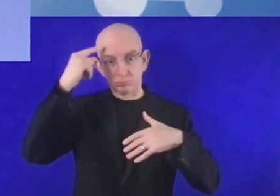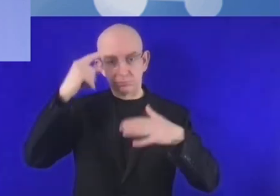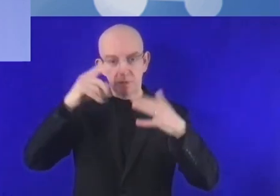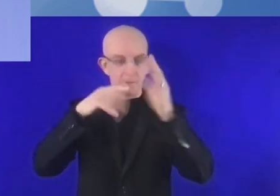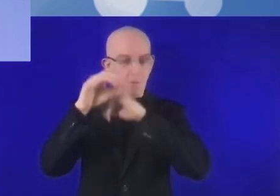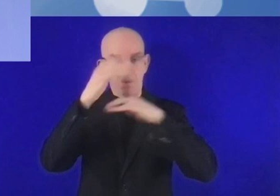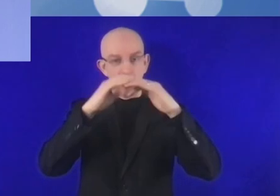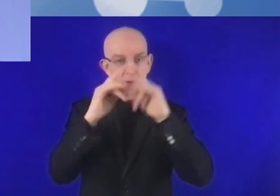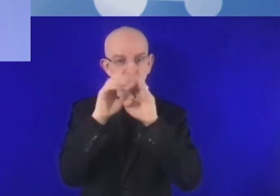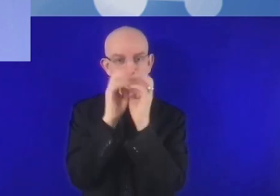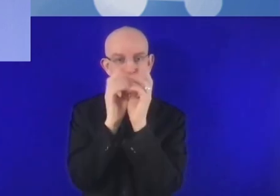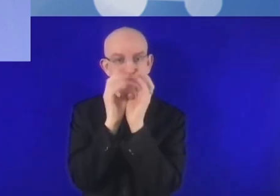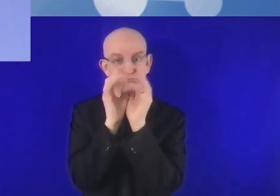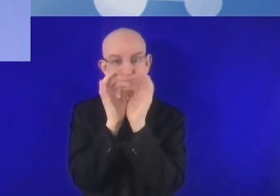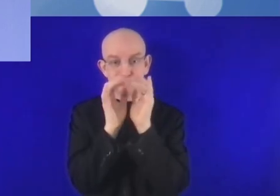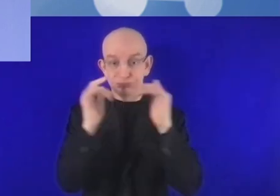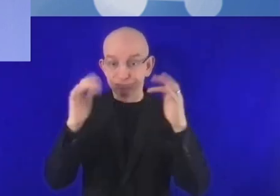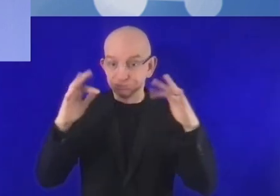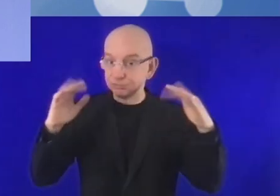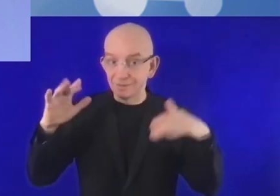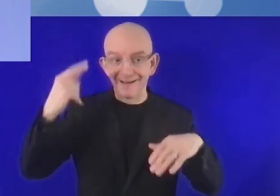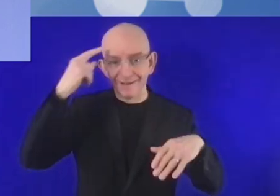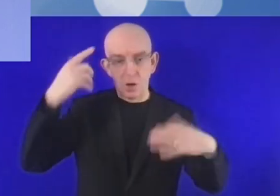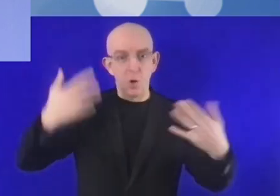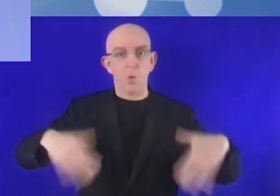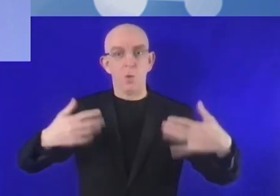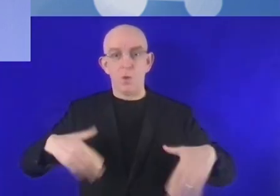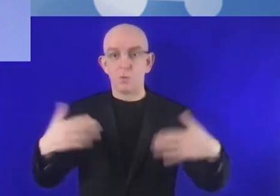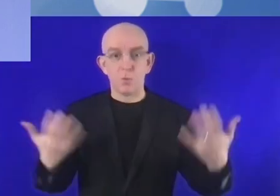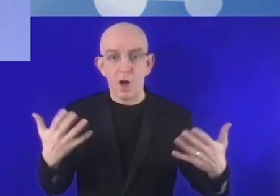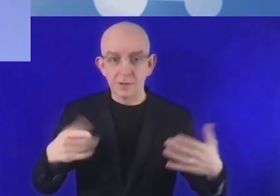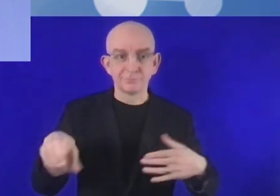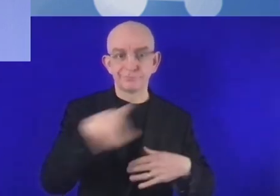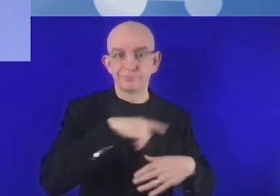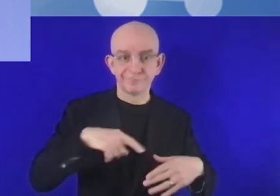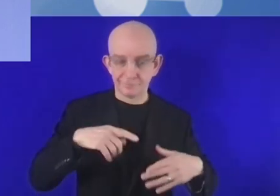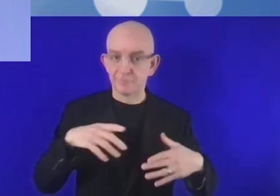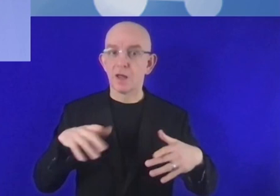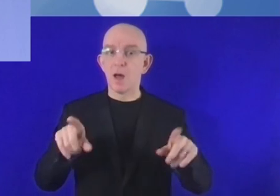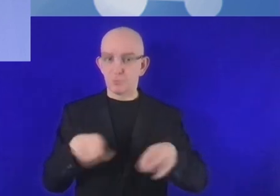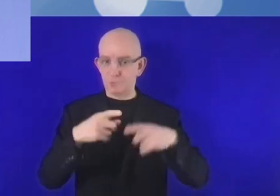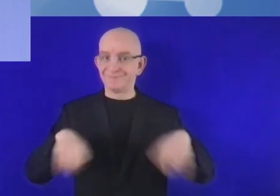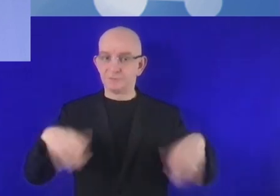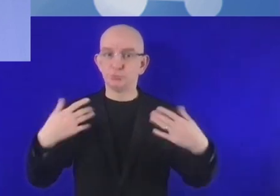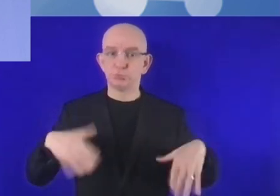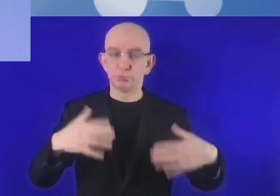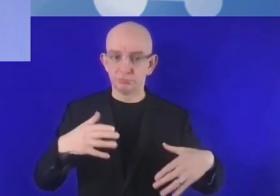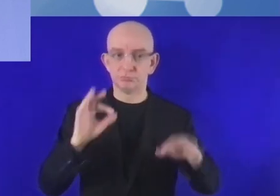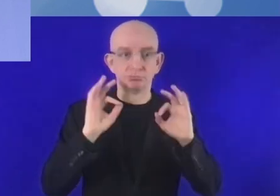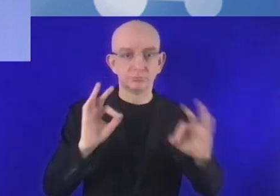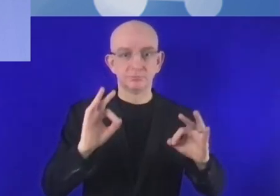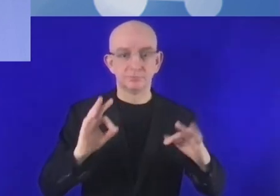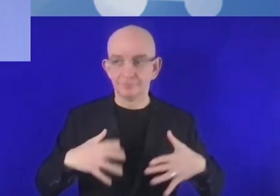Im lepsza jakościowo jest muzyka, tym większe zmiany jest w stanie wprowadzić w naszym organizmie, w naszej rzeczywistości. Czym jest